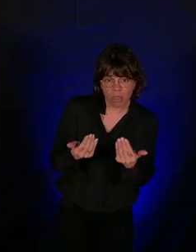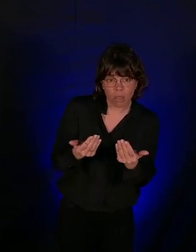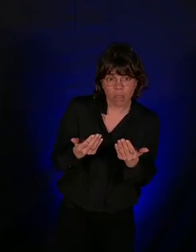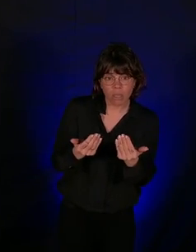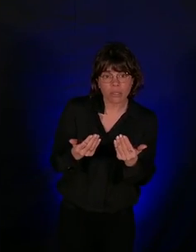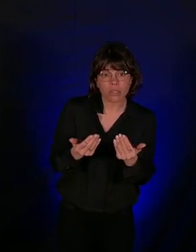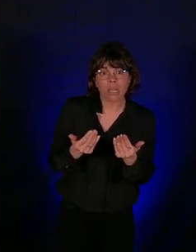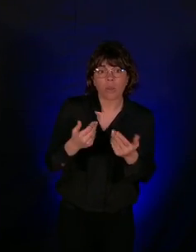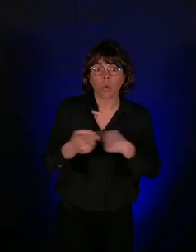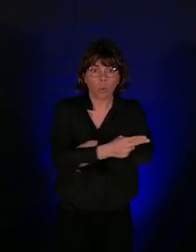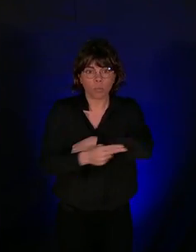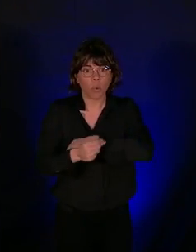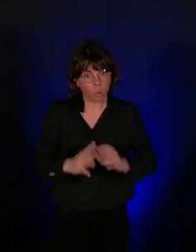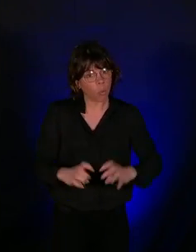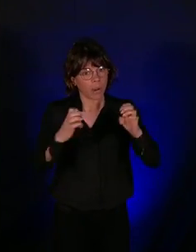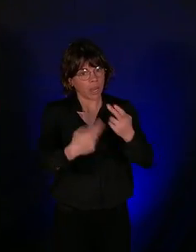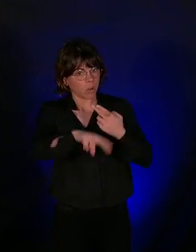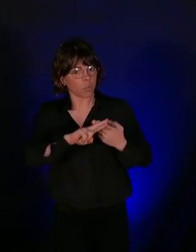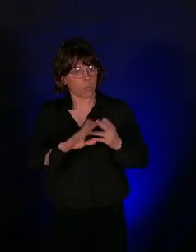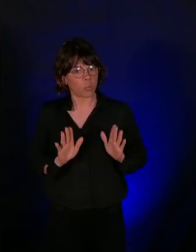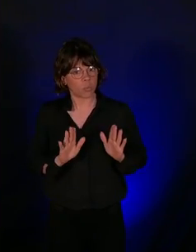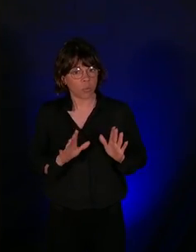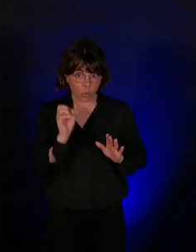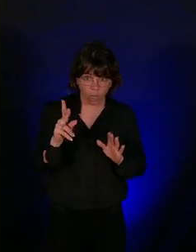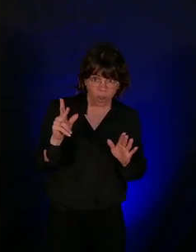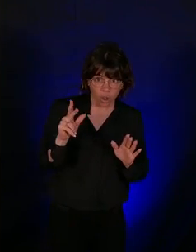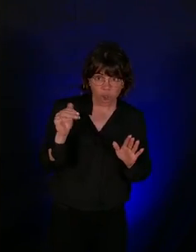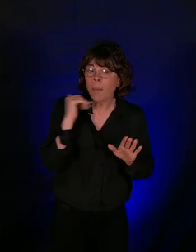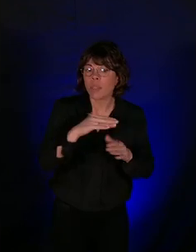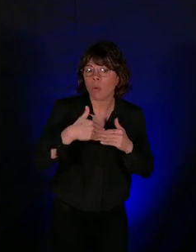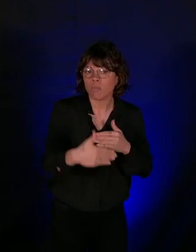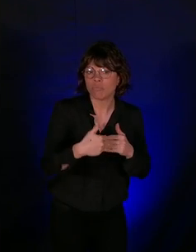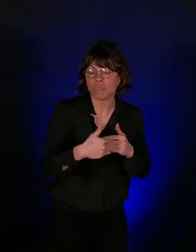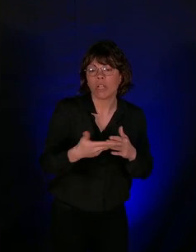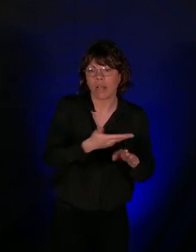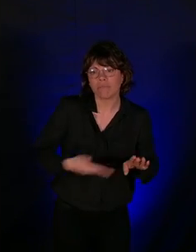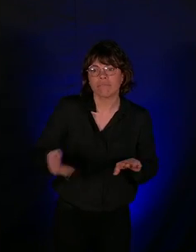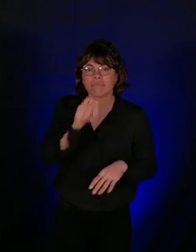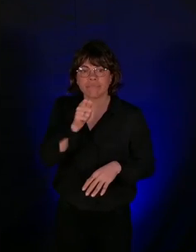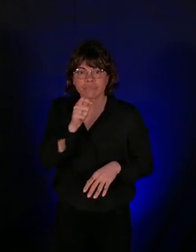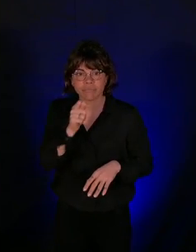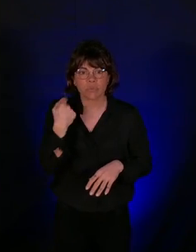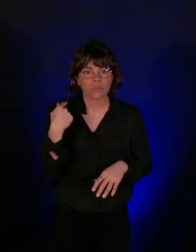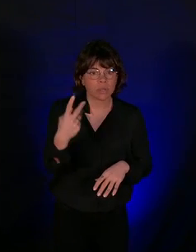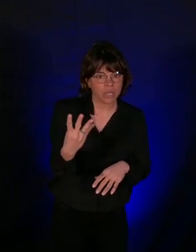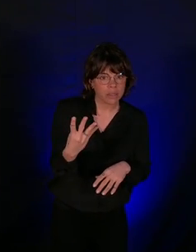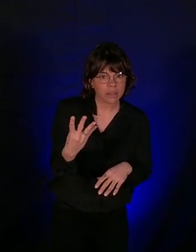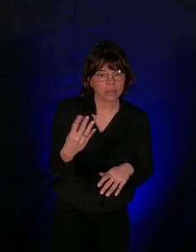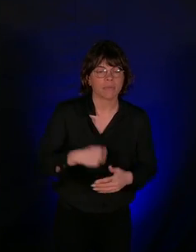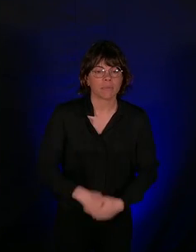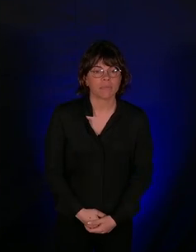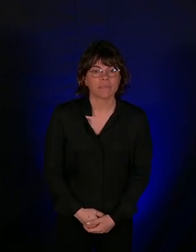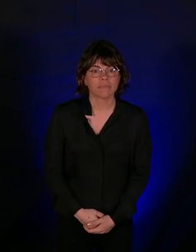la réponse du bureau du Congrès ok voilà vite fait et je passe la parole au pupitre numéro